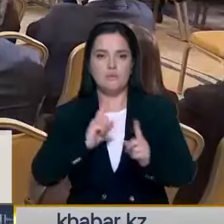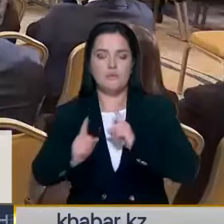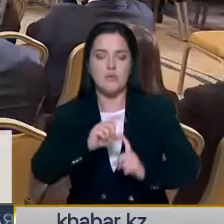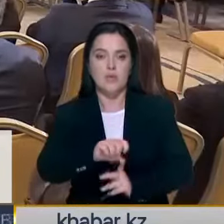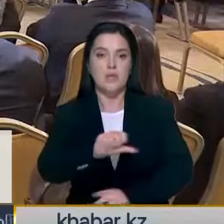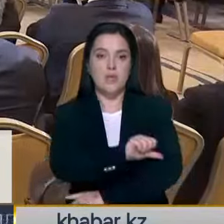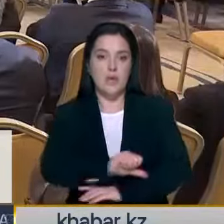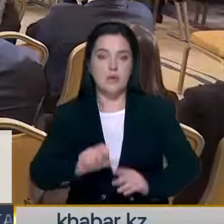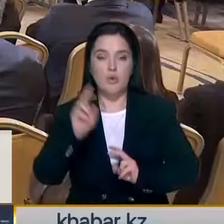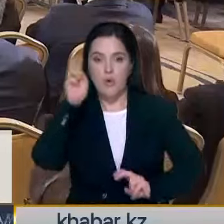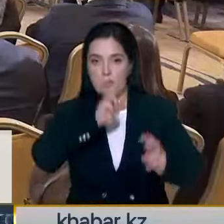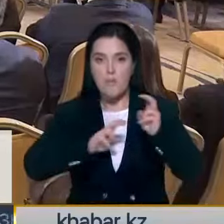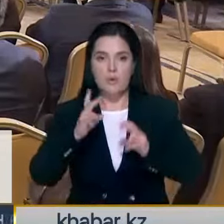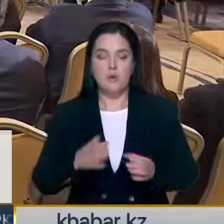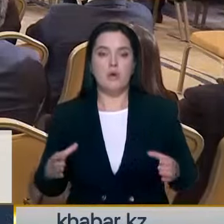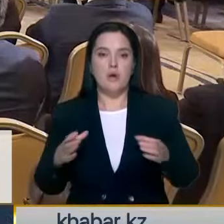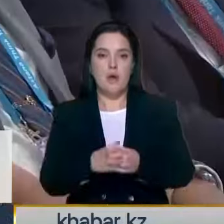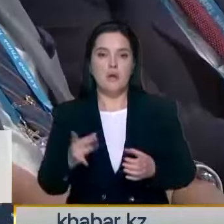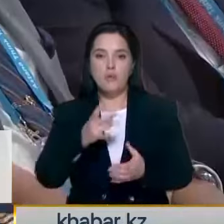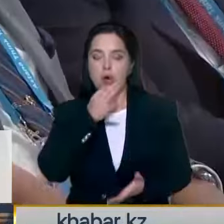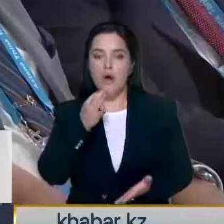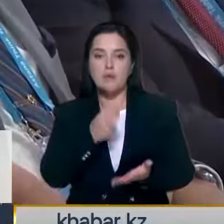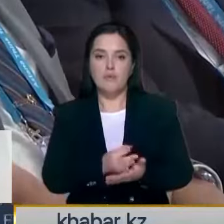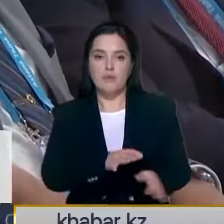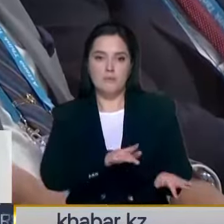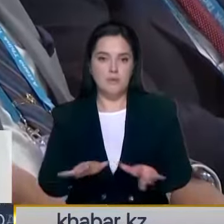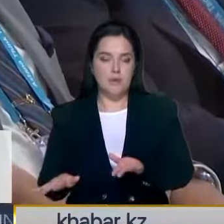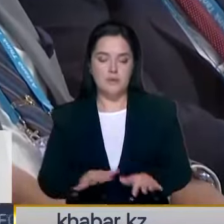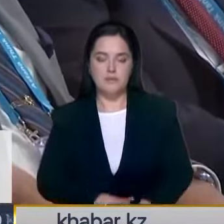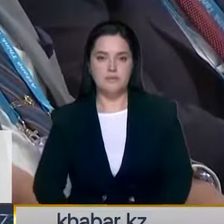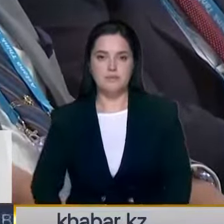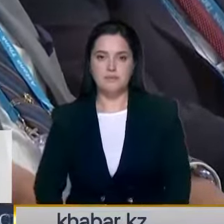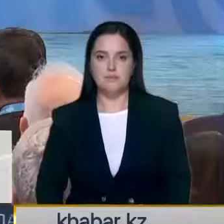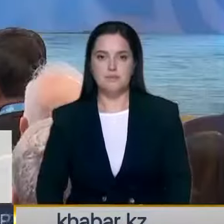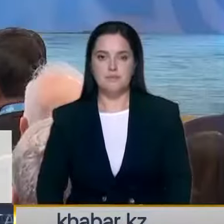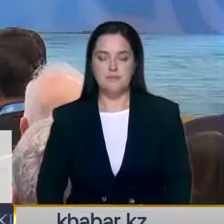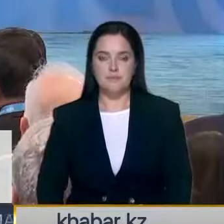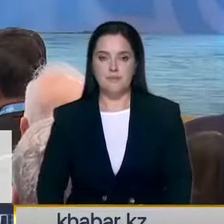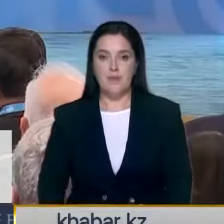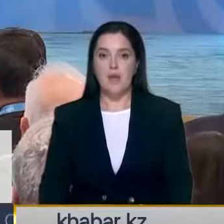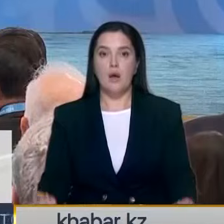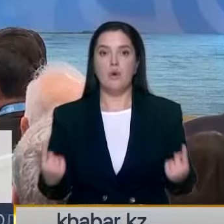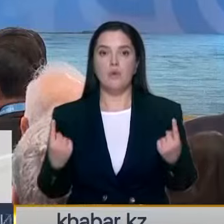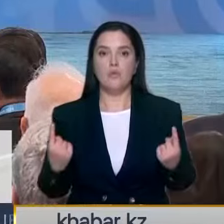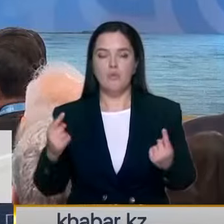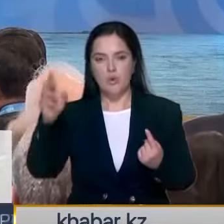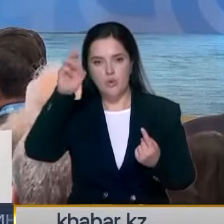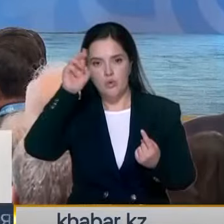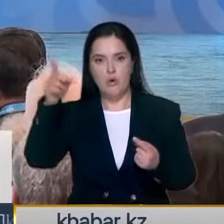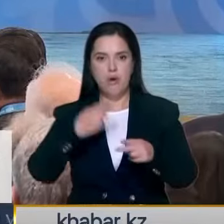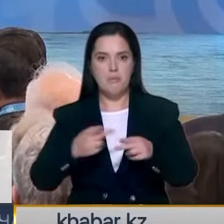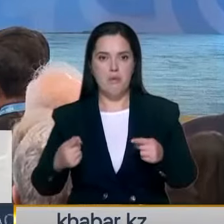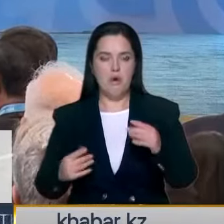требуют поиска коллективных ответных мер В то время как крупные державы поглощены